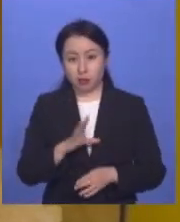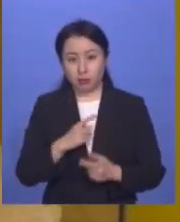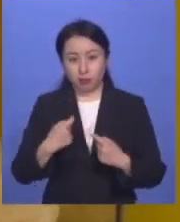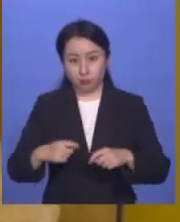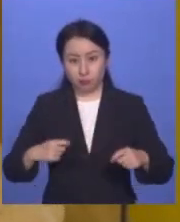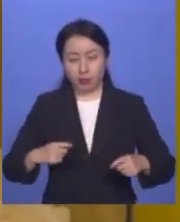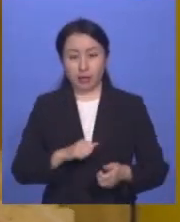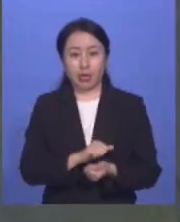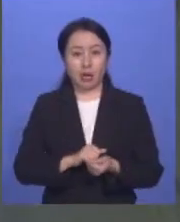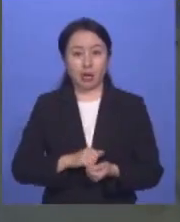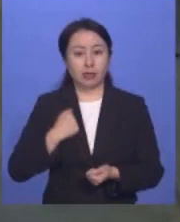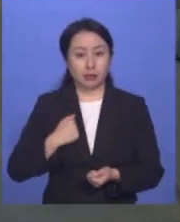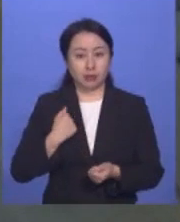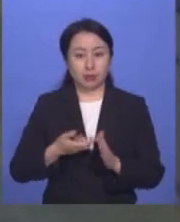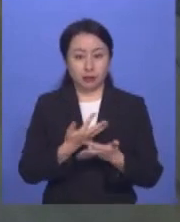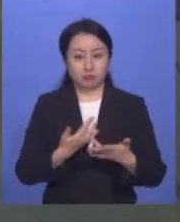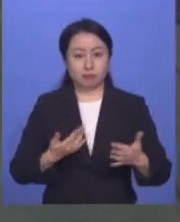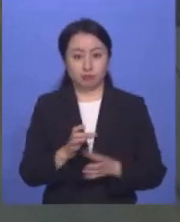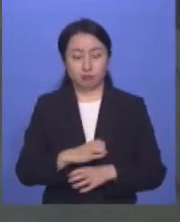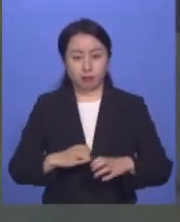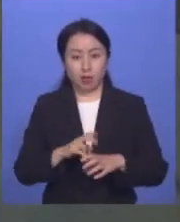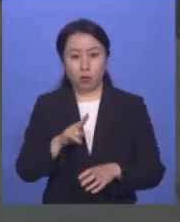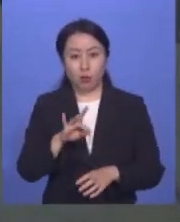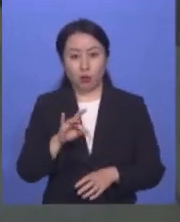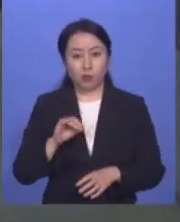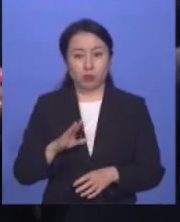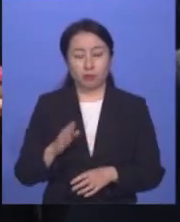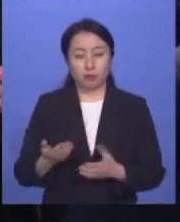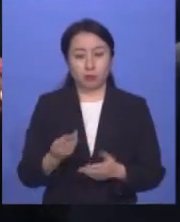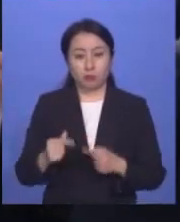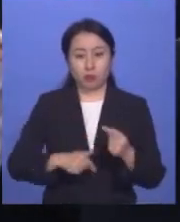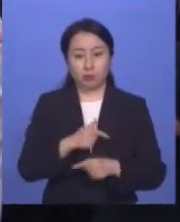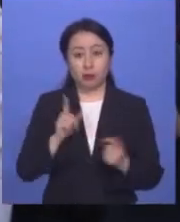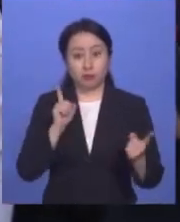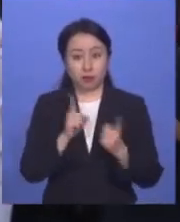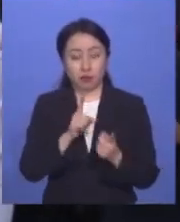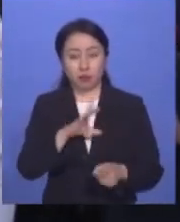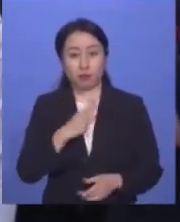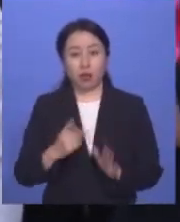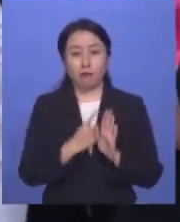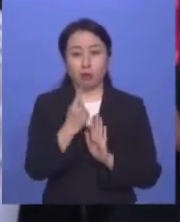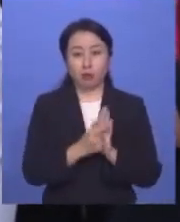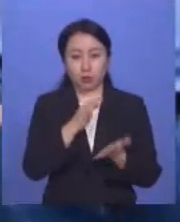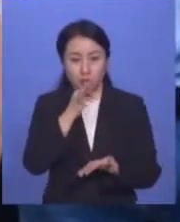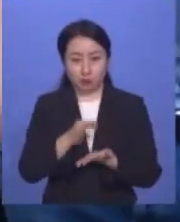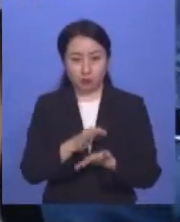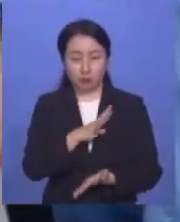және гигиена тауарларын өндіреді. Серіктестікте Әлібек Қуантыров өңірдің кәсіпкерлерімен кездесіп, олардың сұрақтарына жауап